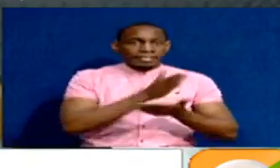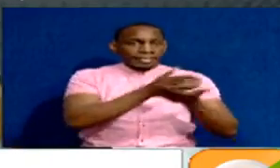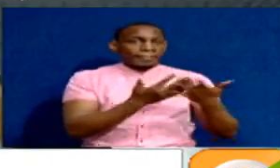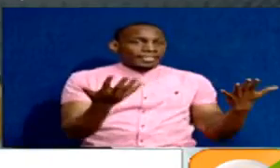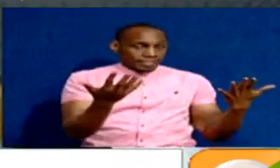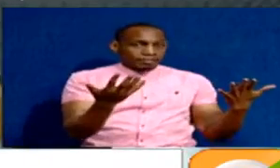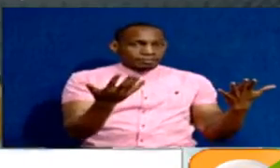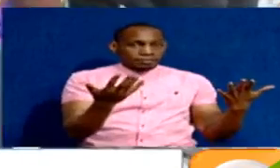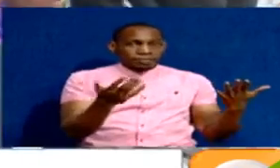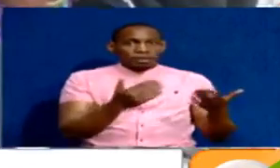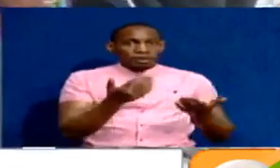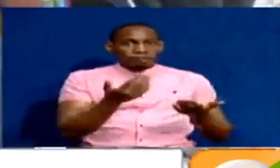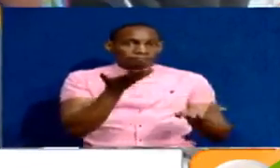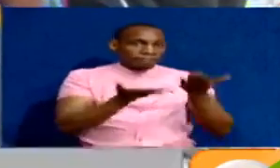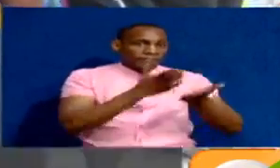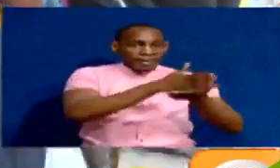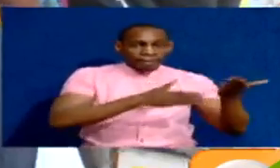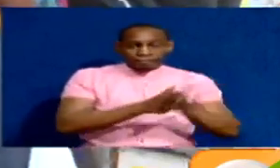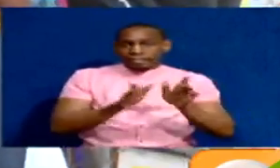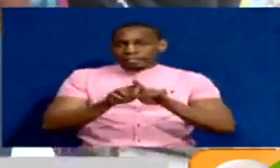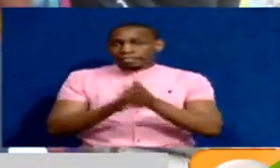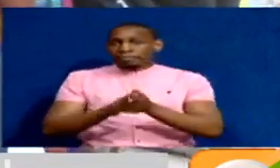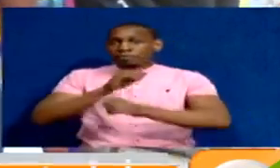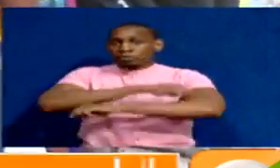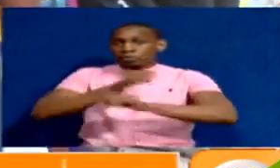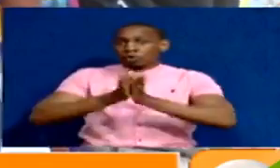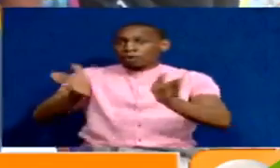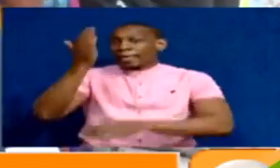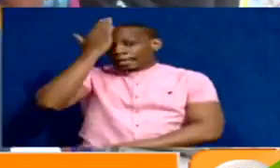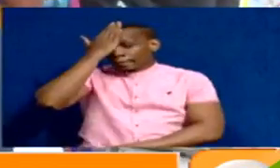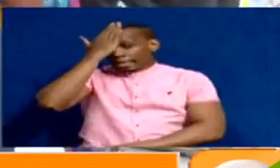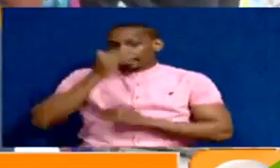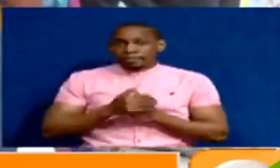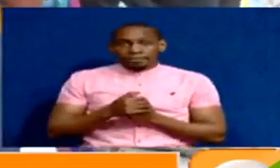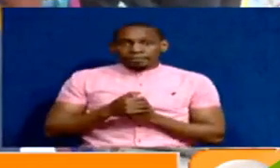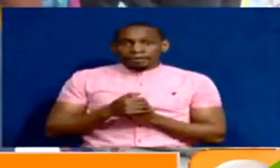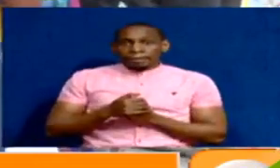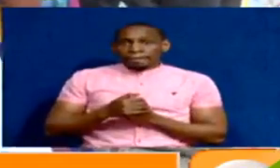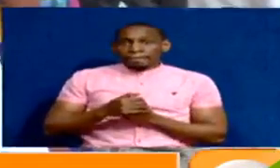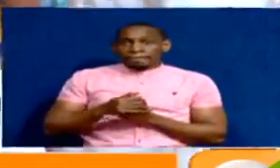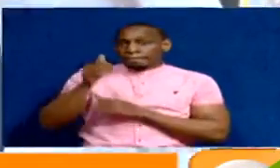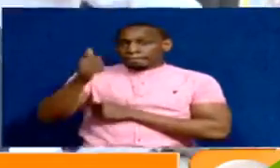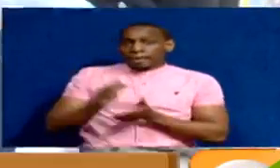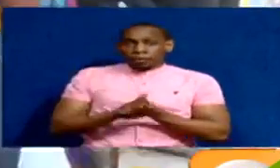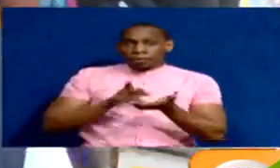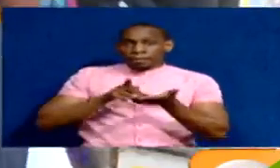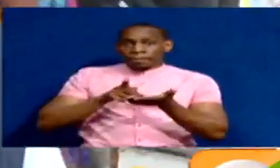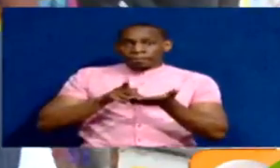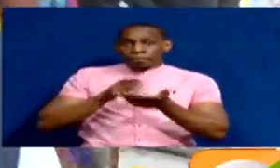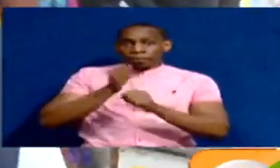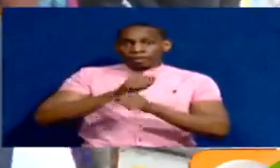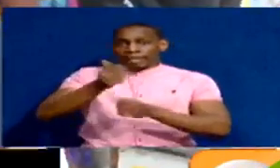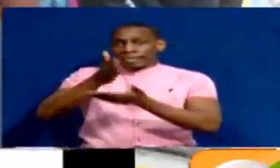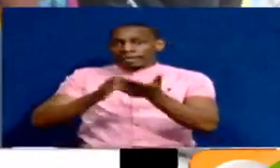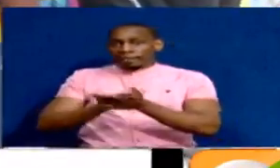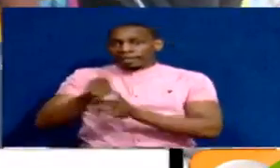vitu karibia nusu yake, na unaona kwamba shule inafunguliwa Monday. Sija manage kupata hiyo nusu nyingine. Yule